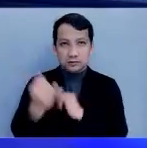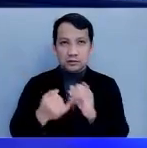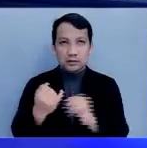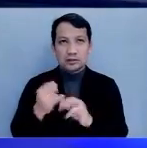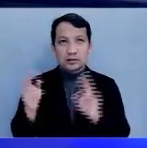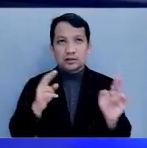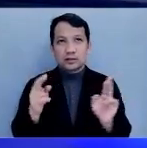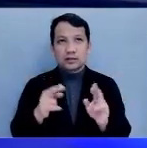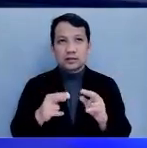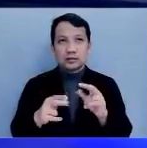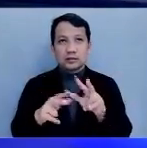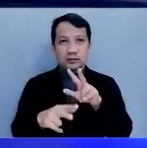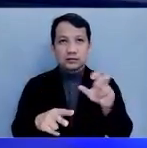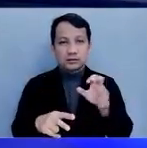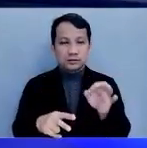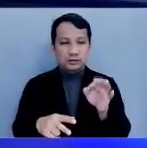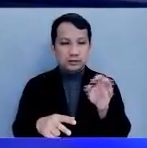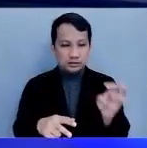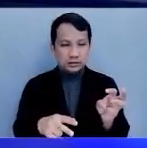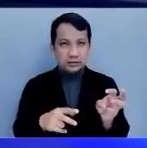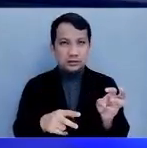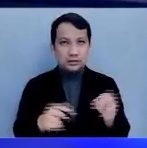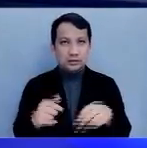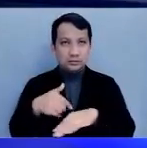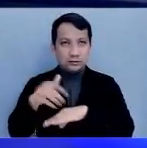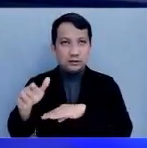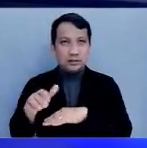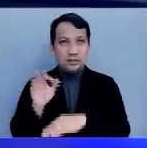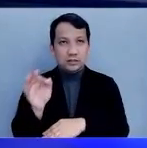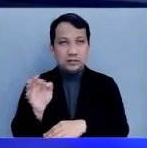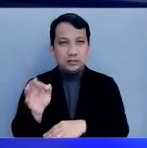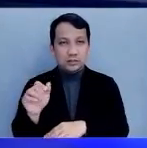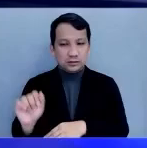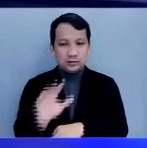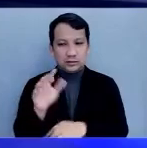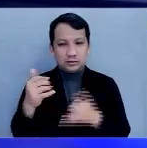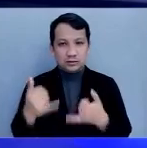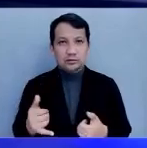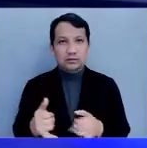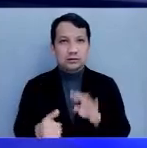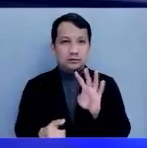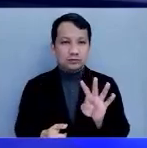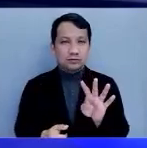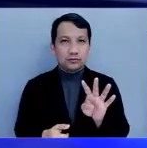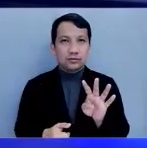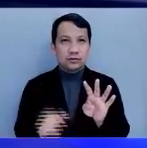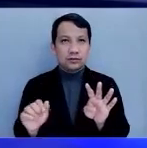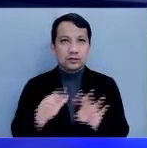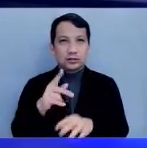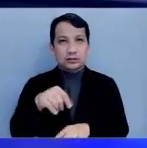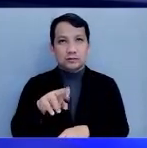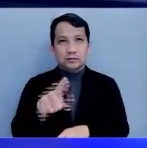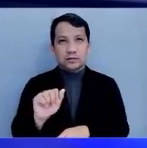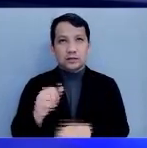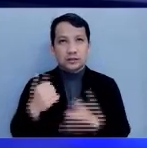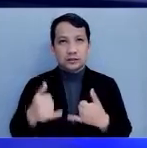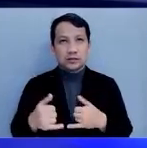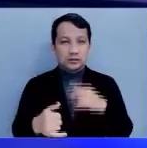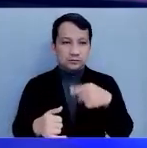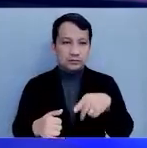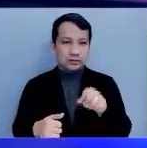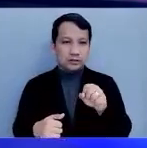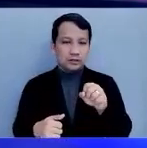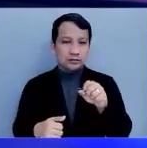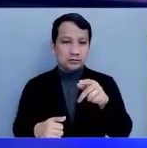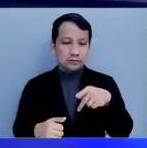meron tayong 396 athletes na pinadala sa 19th Asian Games at 4th Asian Para Games. Kumpiyansa ang PSC sa mga